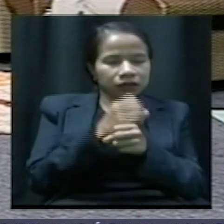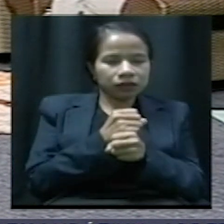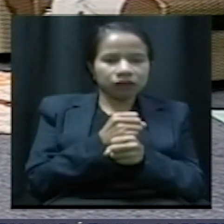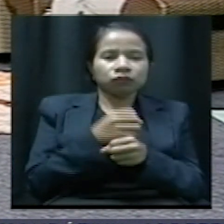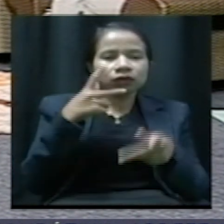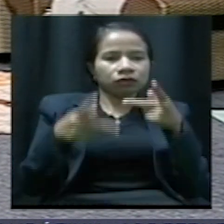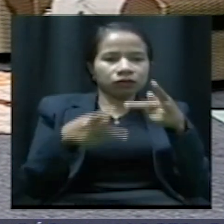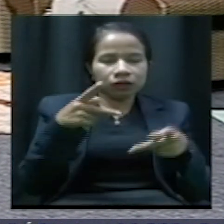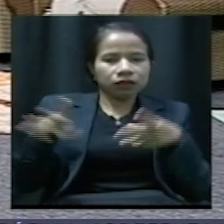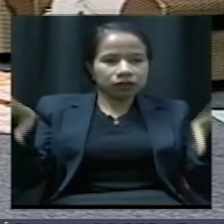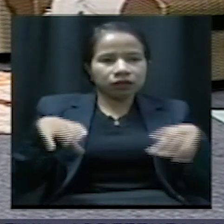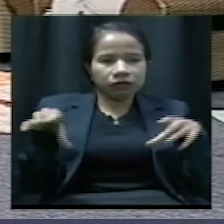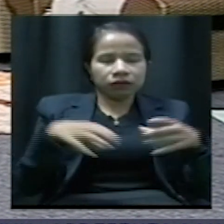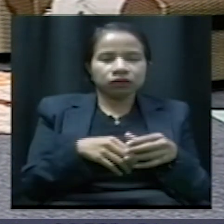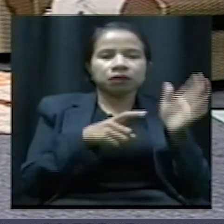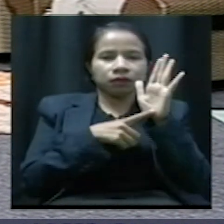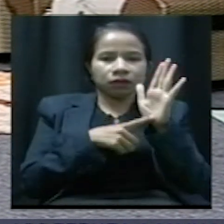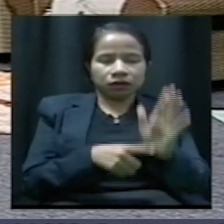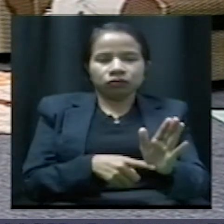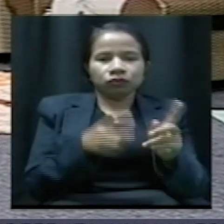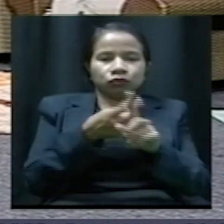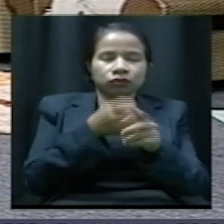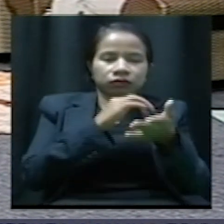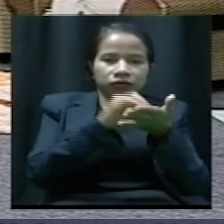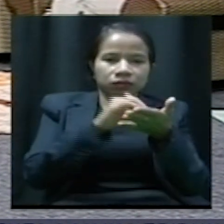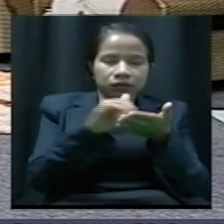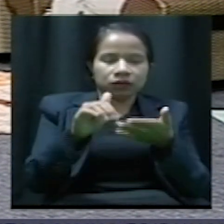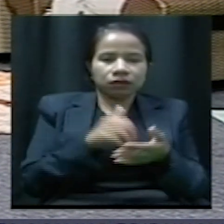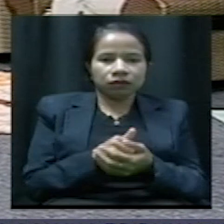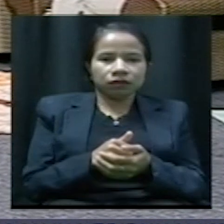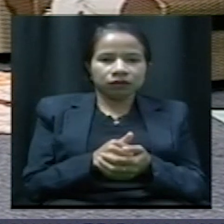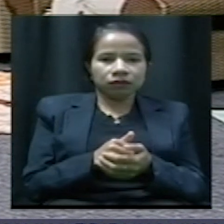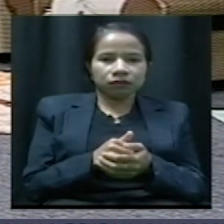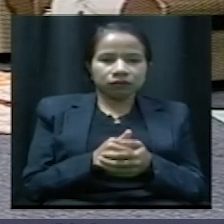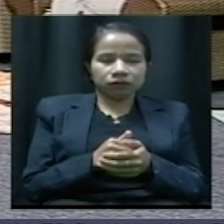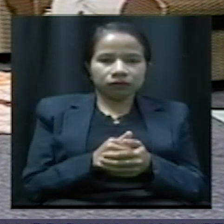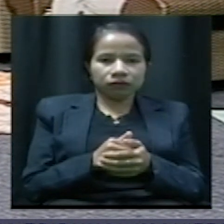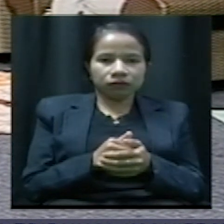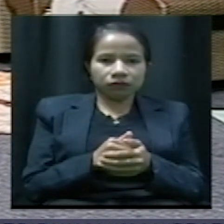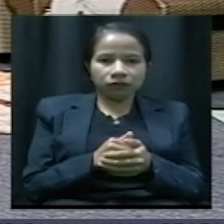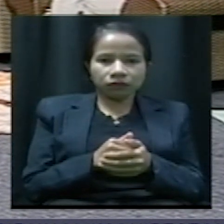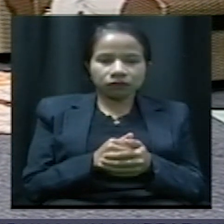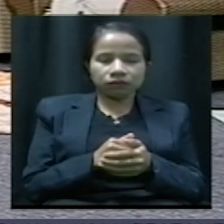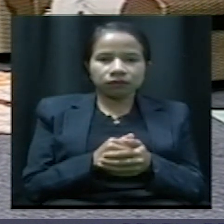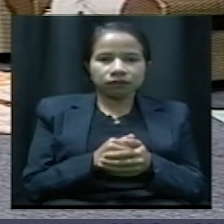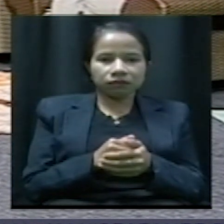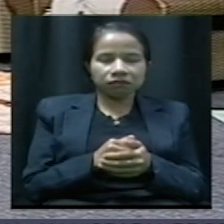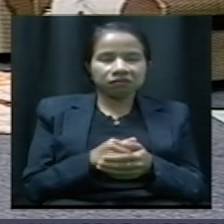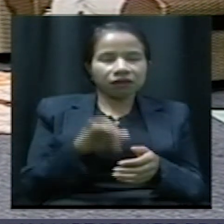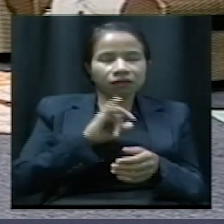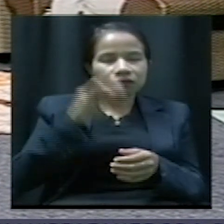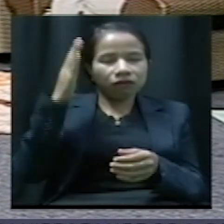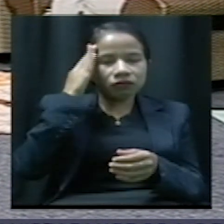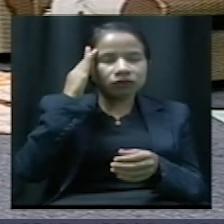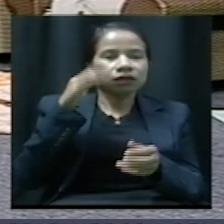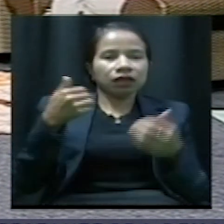nini qualidade serviço ne be or sini bahatudu lius formação ne então ida ne mak se ha sa ho tatete se limita